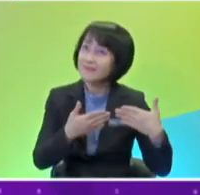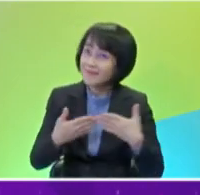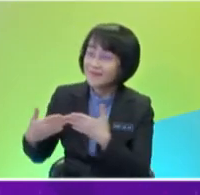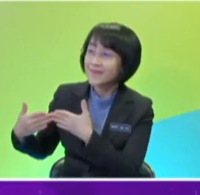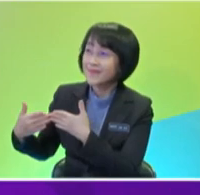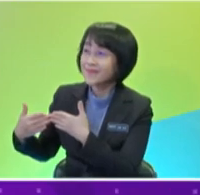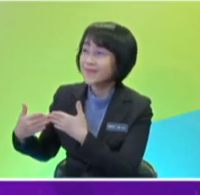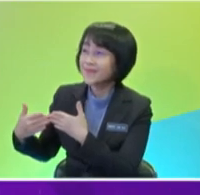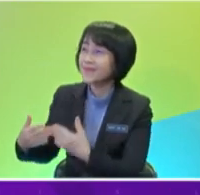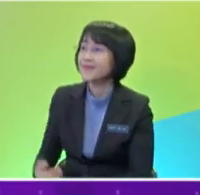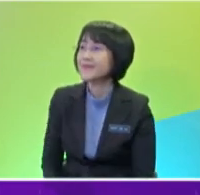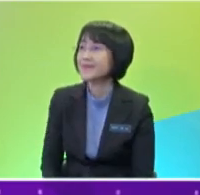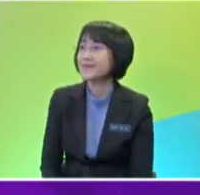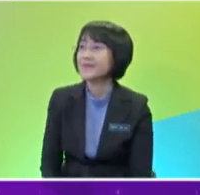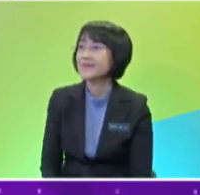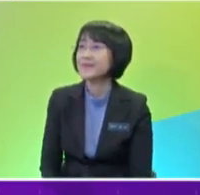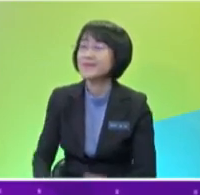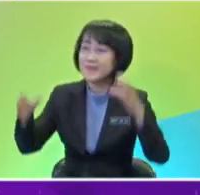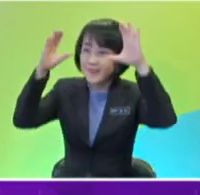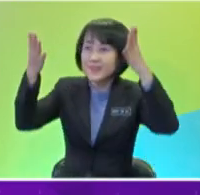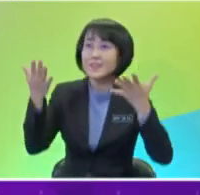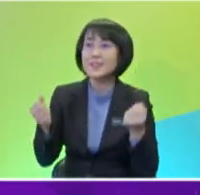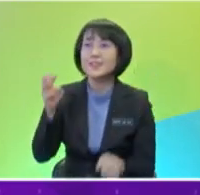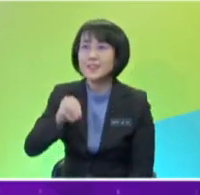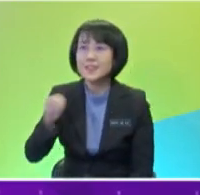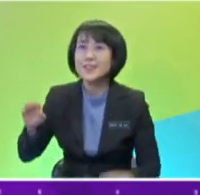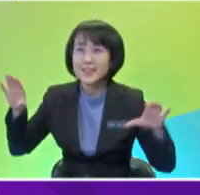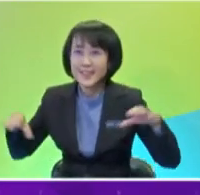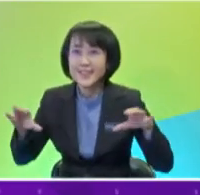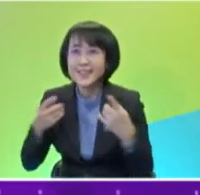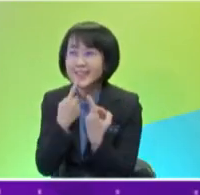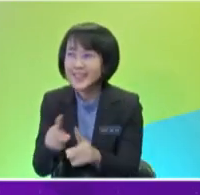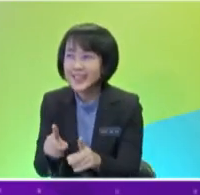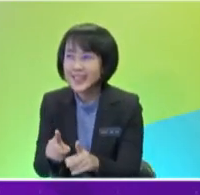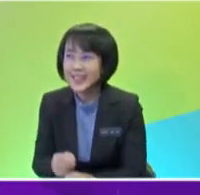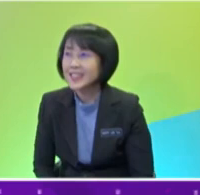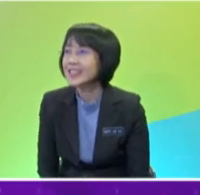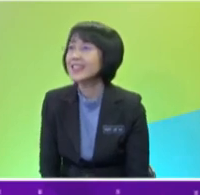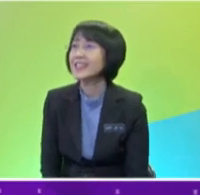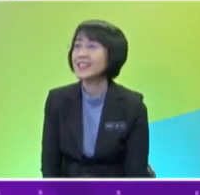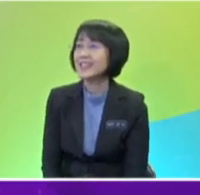seterusnya minta murid yang buat oke itu